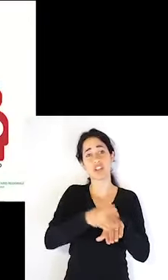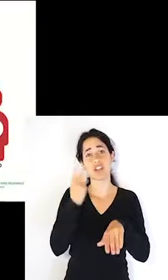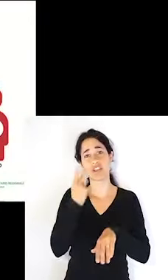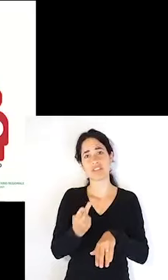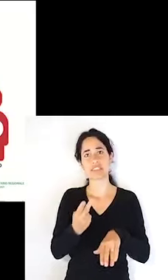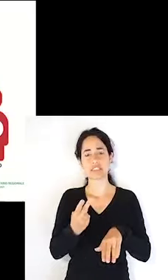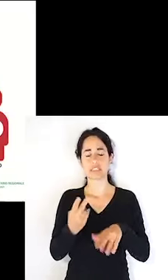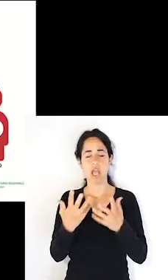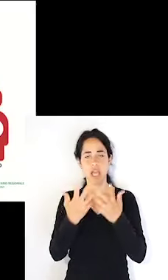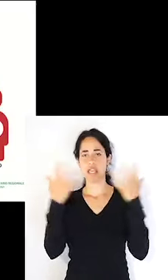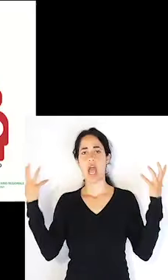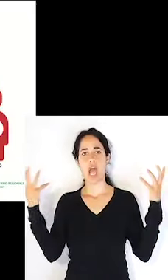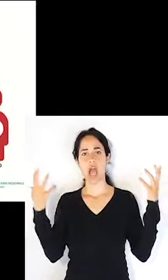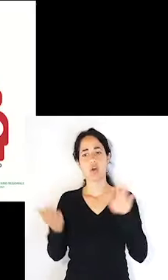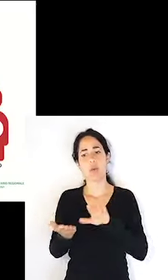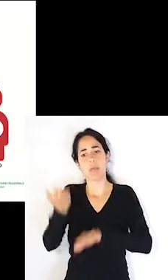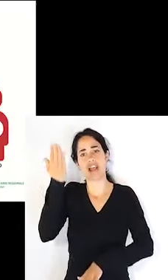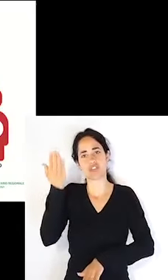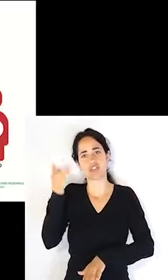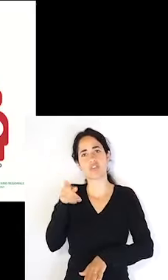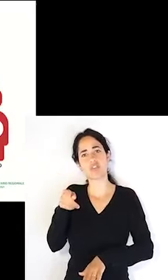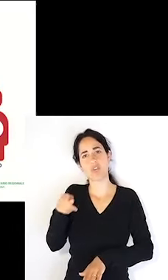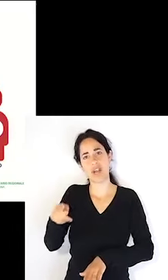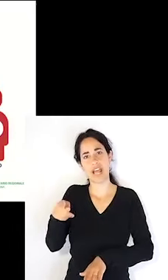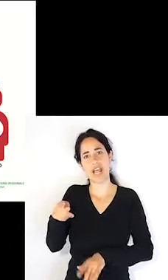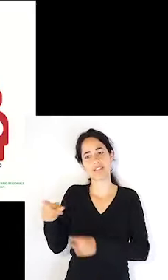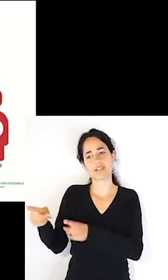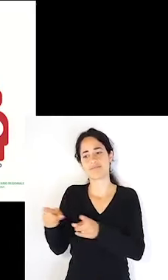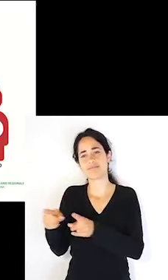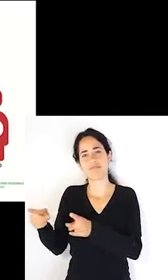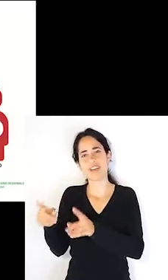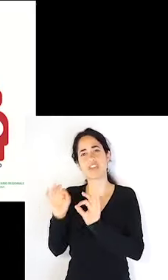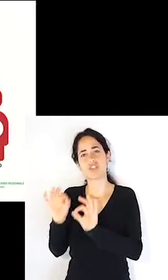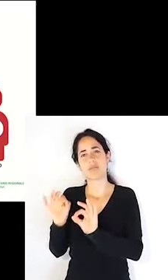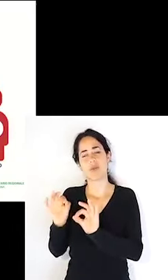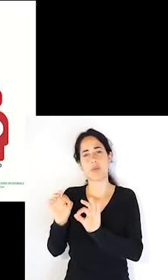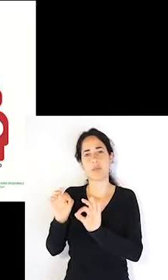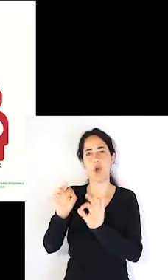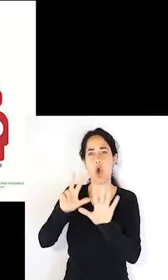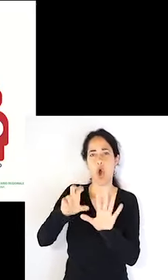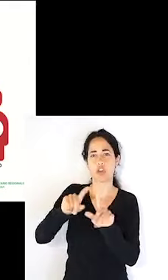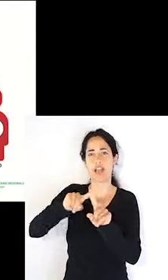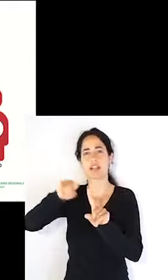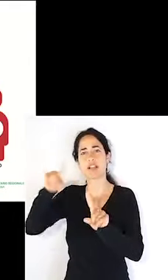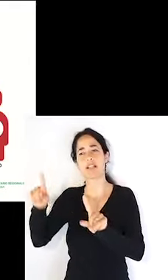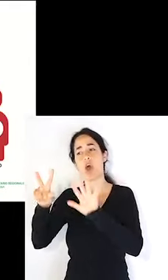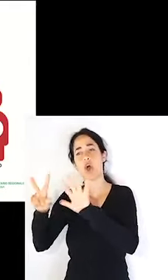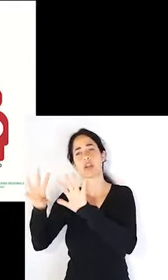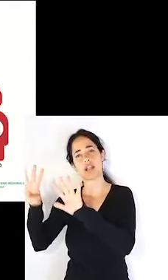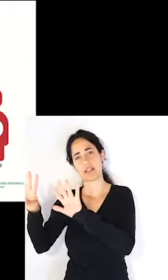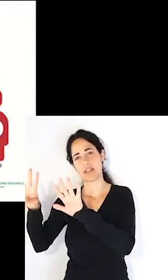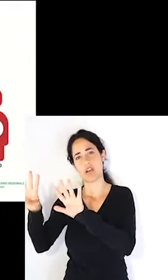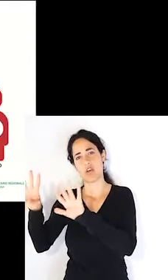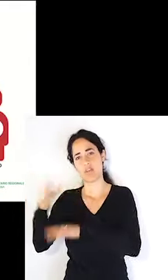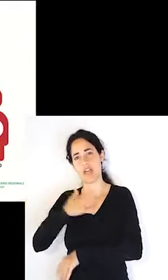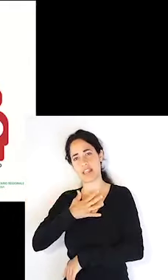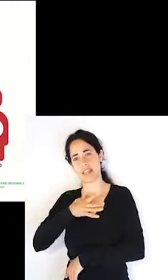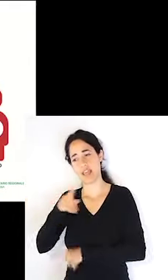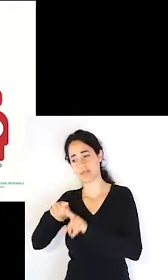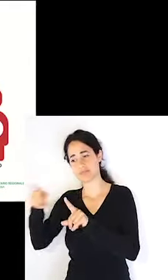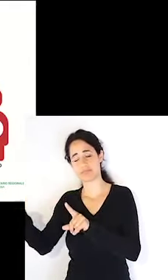abbastanza evidente che la maggioranza delle persone decedute è nella fascia di età dagli 80 agli